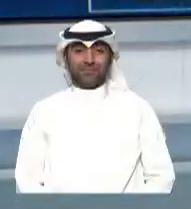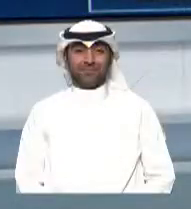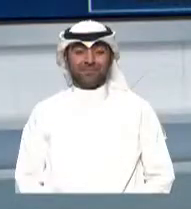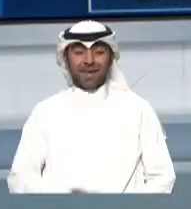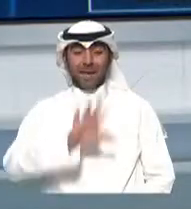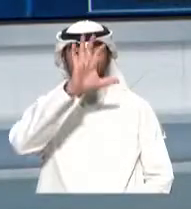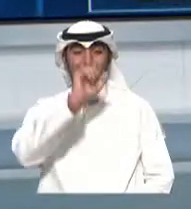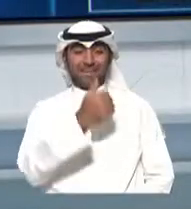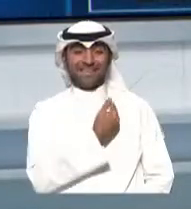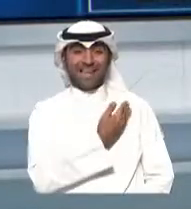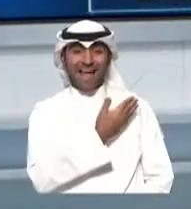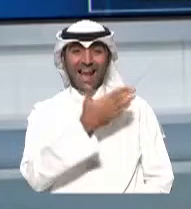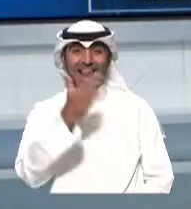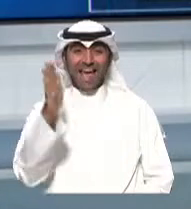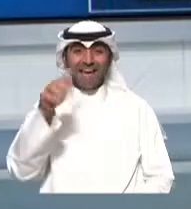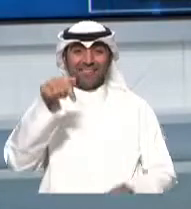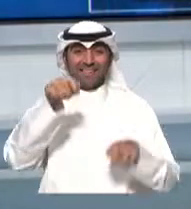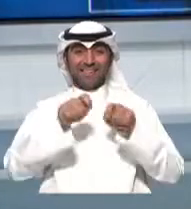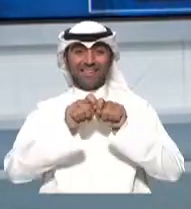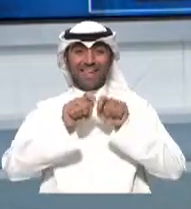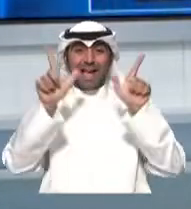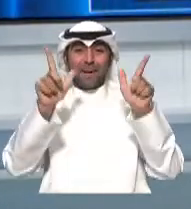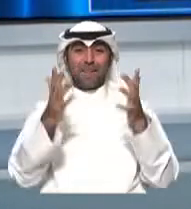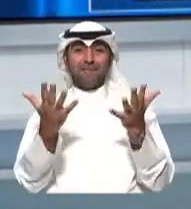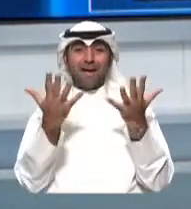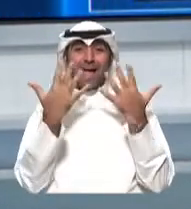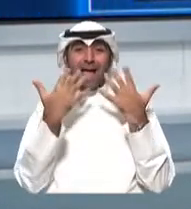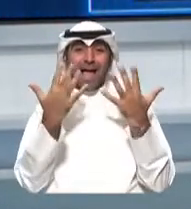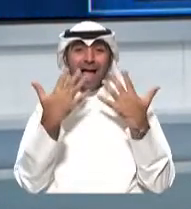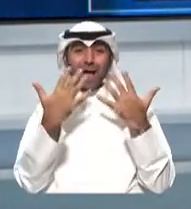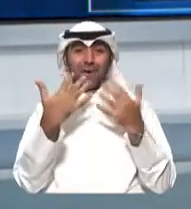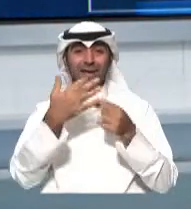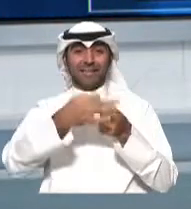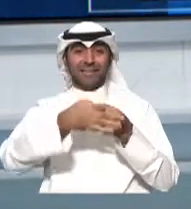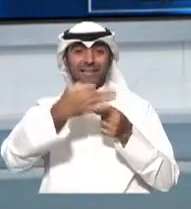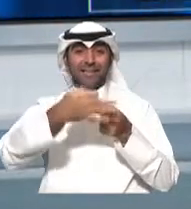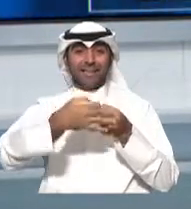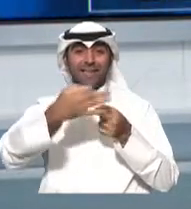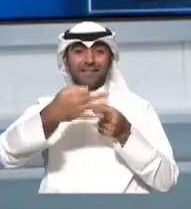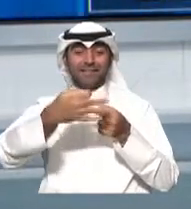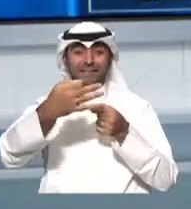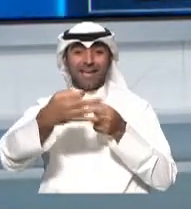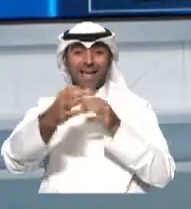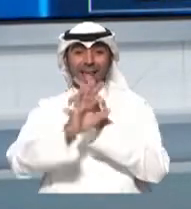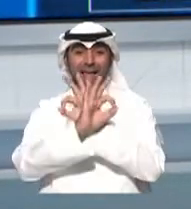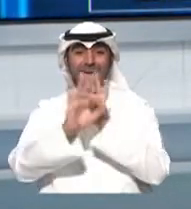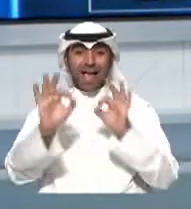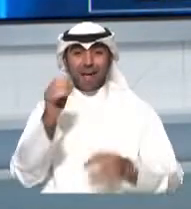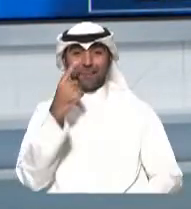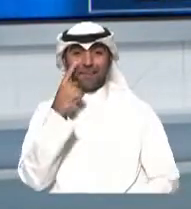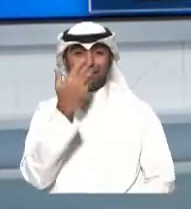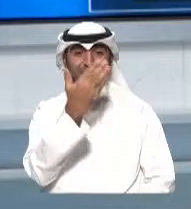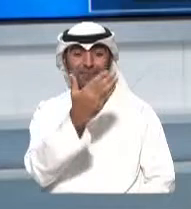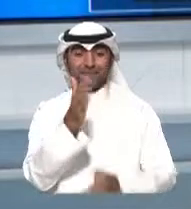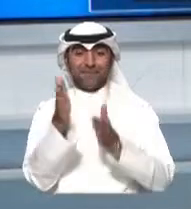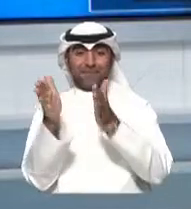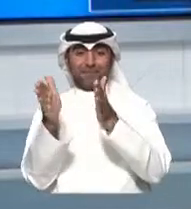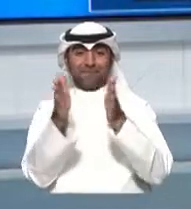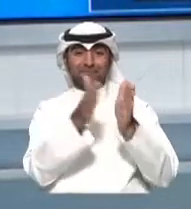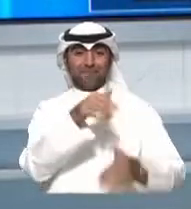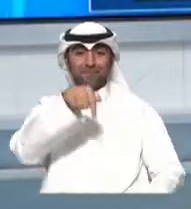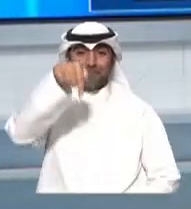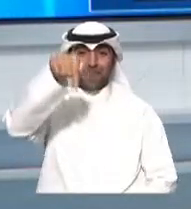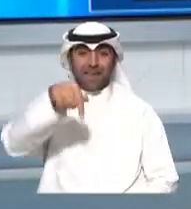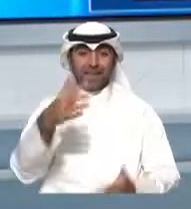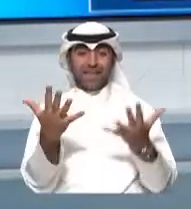أسعد الله أوقاتكم أعزائي المشاهدين. الرياح خفيفة إلى معتدلة السرعة بوجه عام، متقلبة الاتجاه بين الحين والآخر، والهواء الكوس يعود مجددا مساء يوم الغد، ويعود